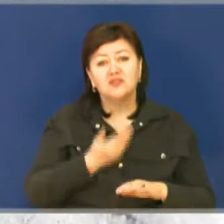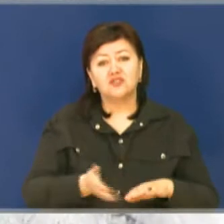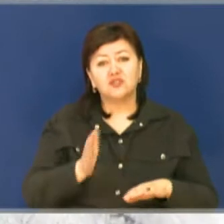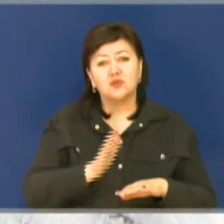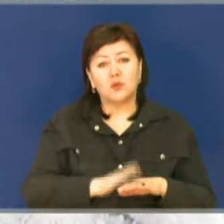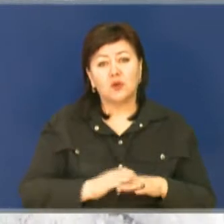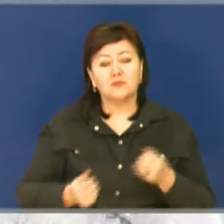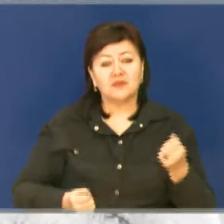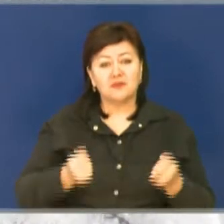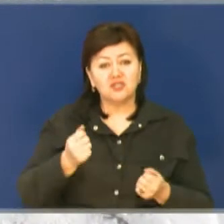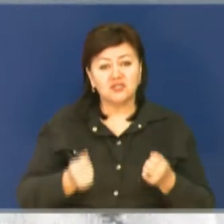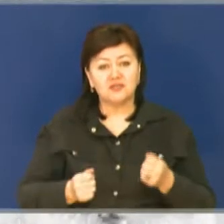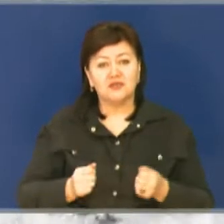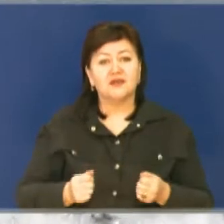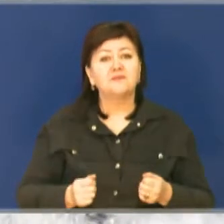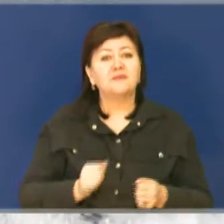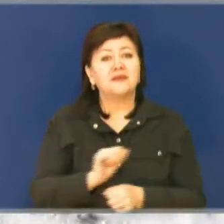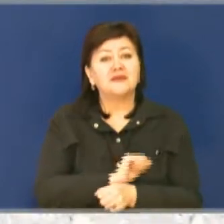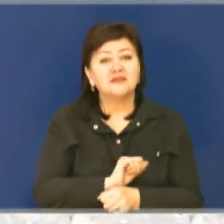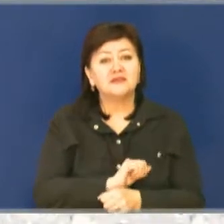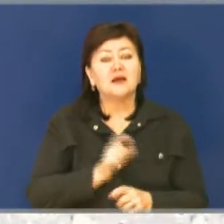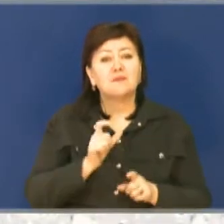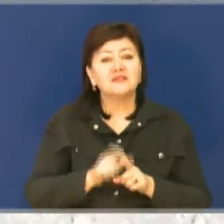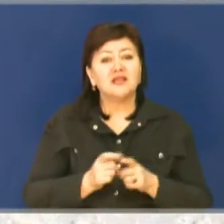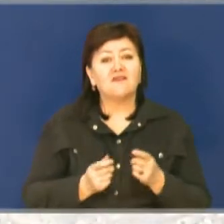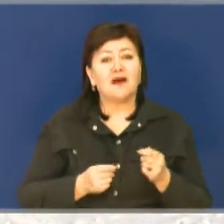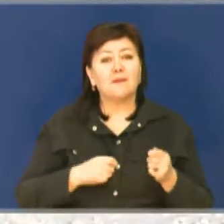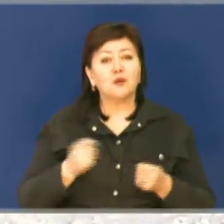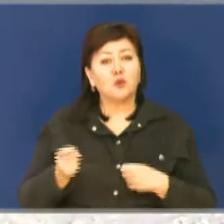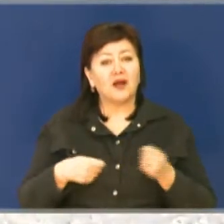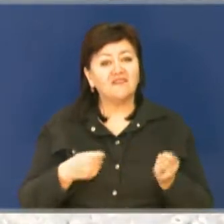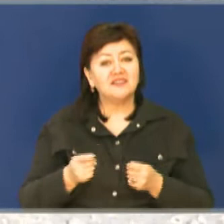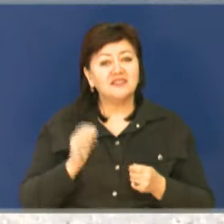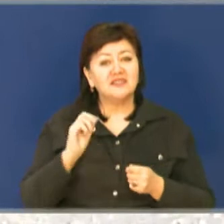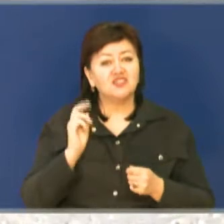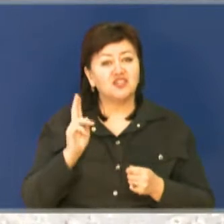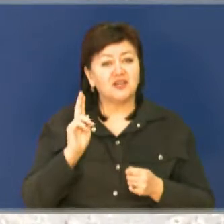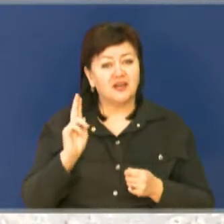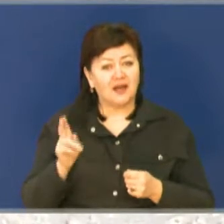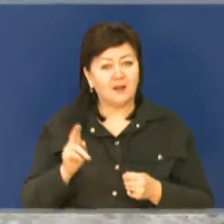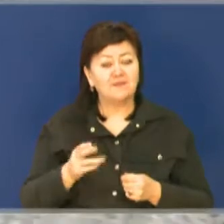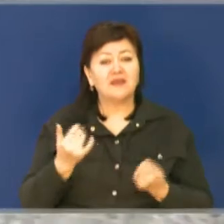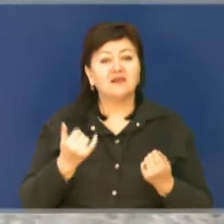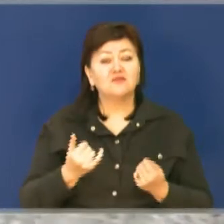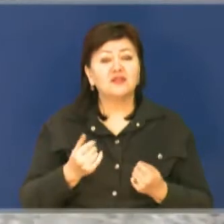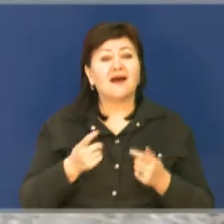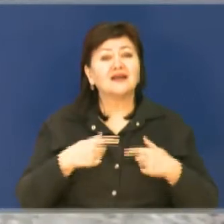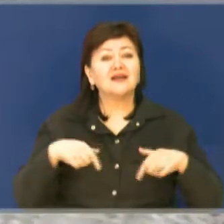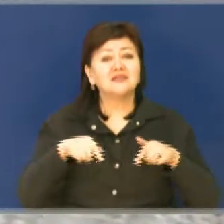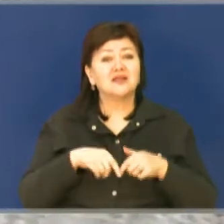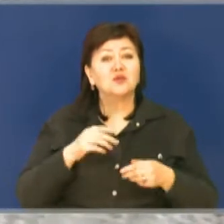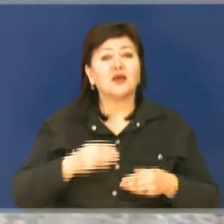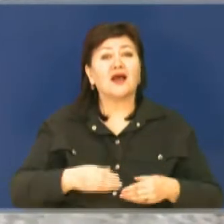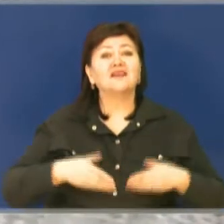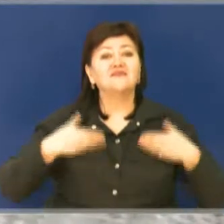граждан. Но, по словам руководителя отдела пассажирского транспорта и автомобильных дорог, подрядные и субподрядные организации, отвечающие за